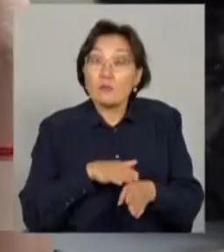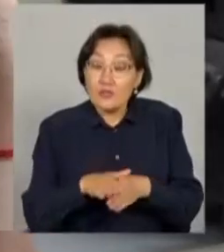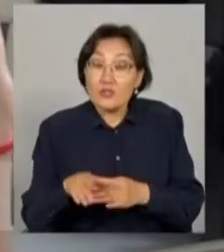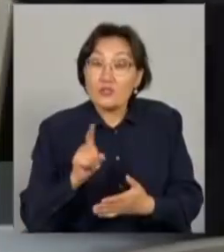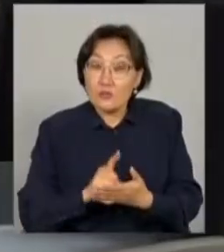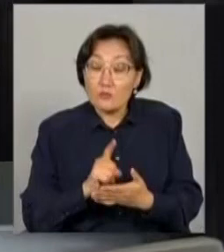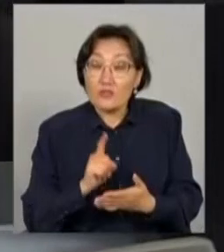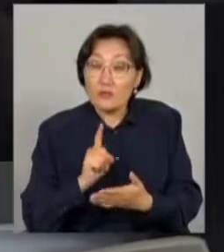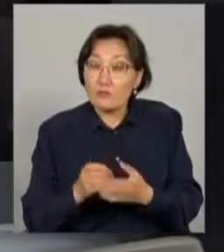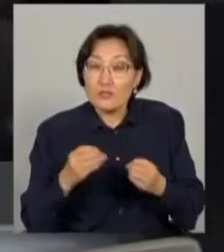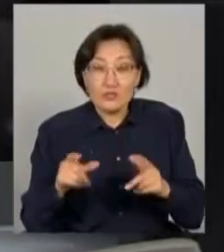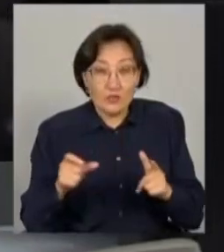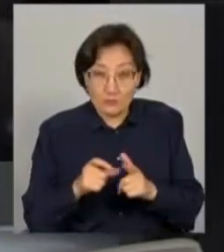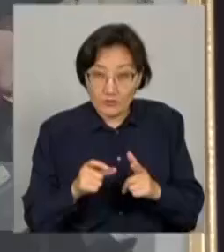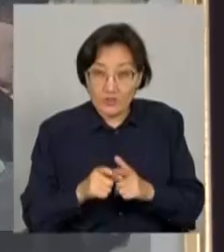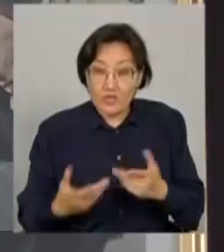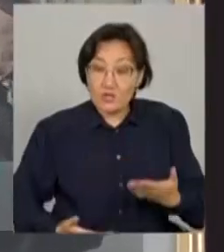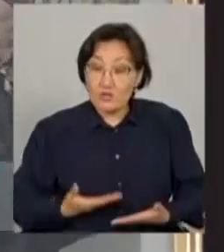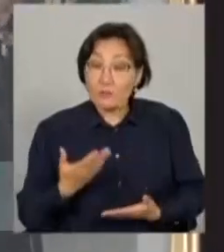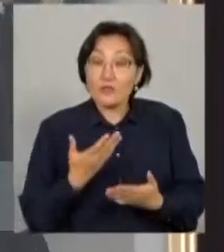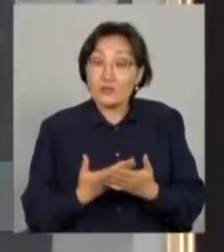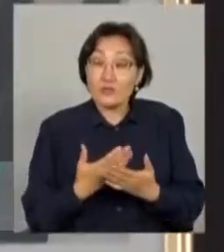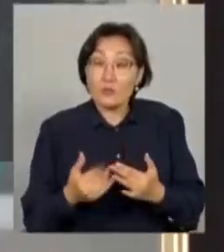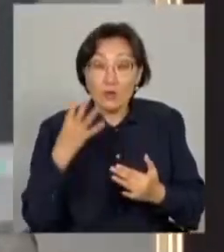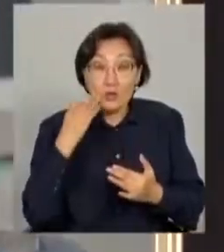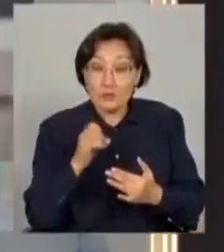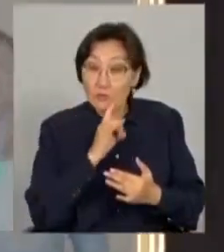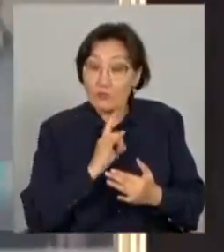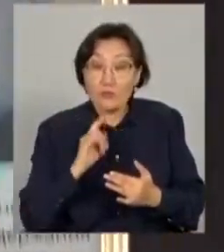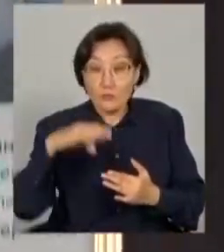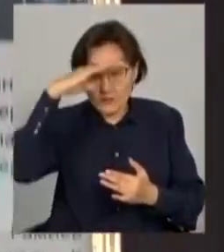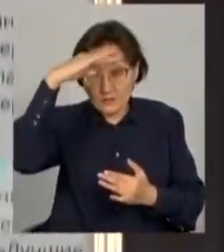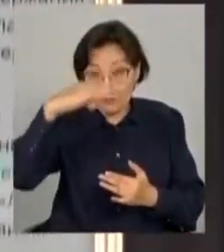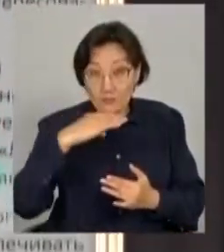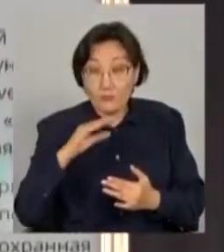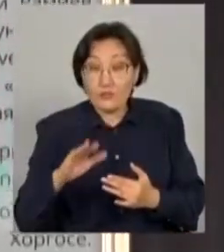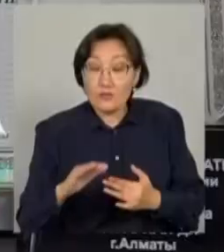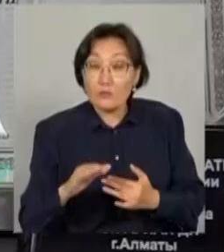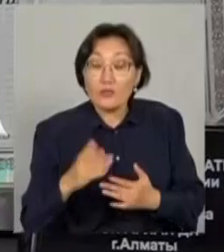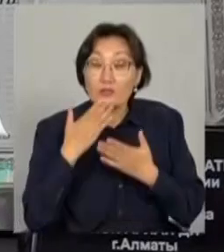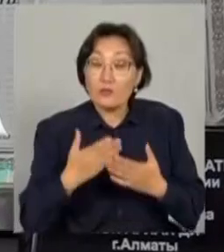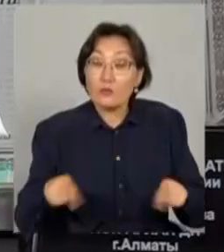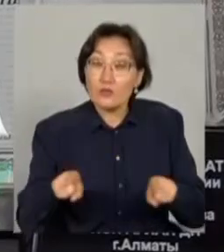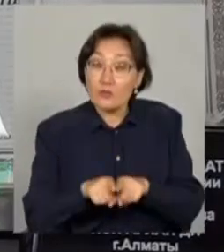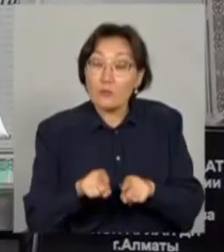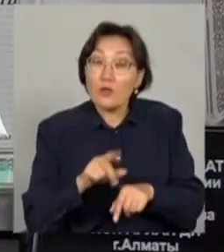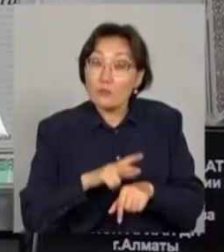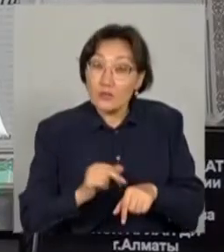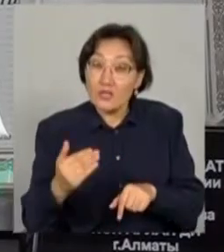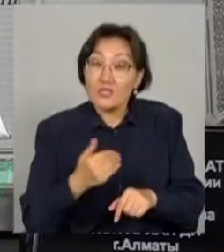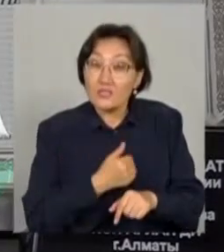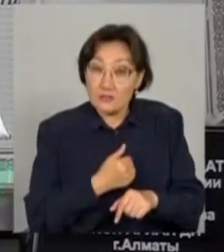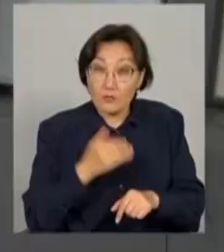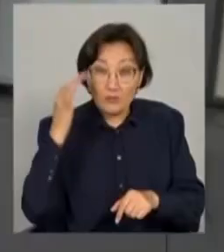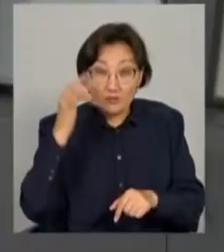семье не просто слова. Они становятся живым примером. Для алматинки ее отец с самого детства был кумиром, и стать подобной ему – ее большая